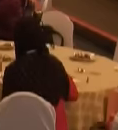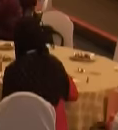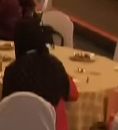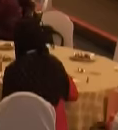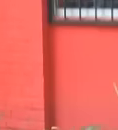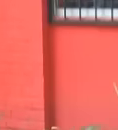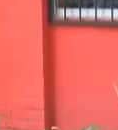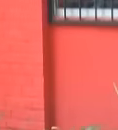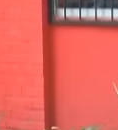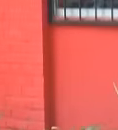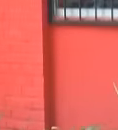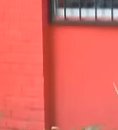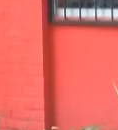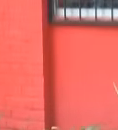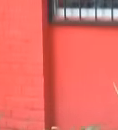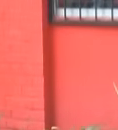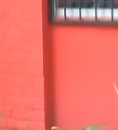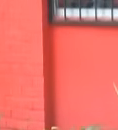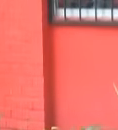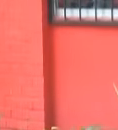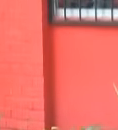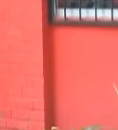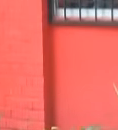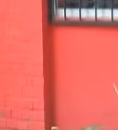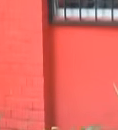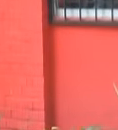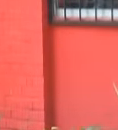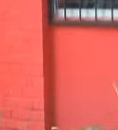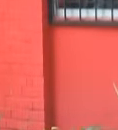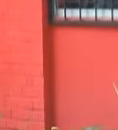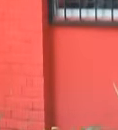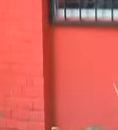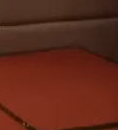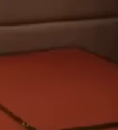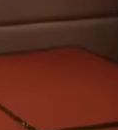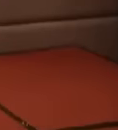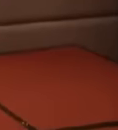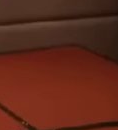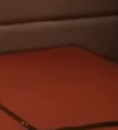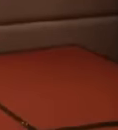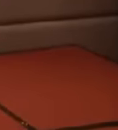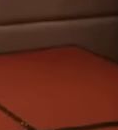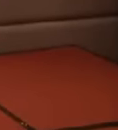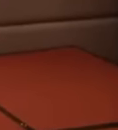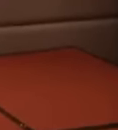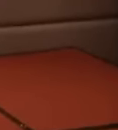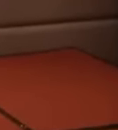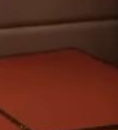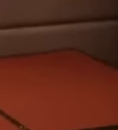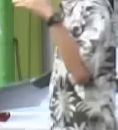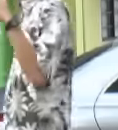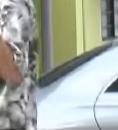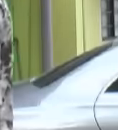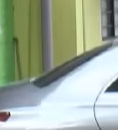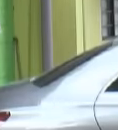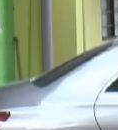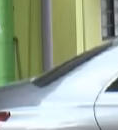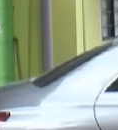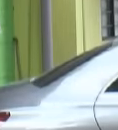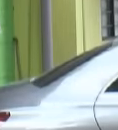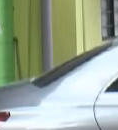kebebasan. Selamat ulang tahun kepada RTM ke-73 tahun. Selamat hari RTM ke-73. Selamat